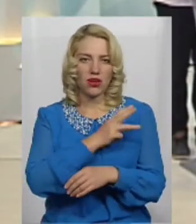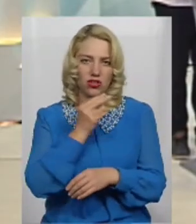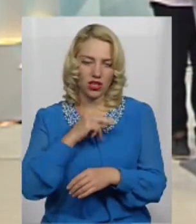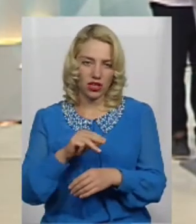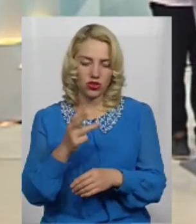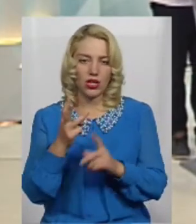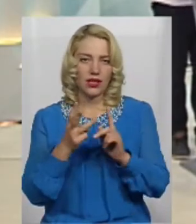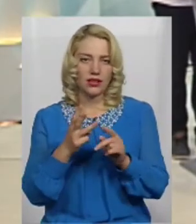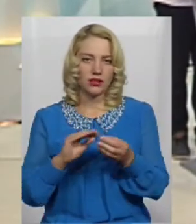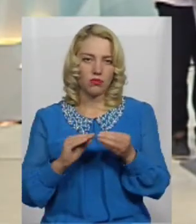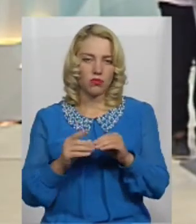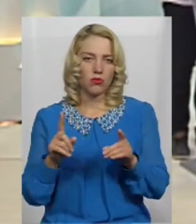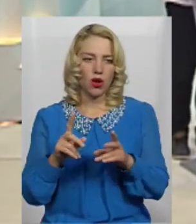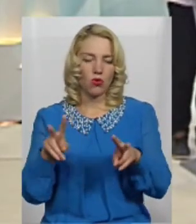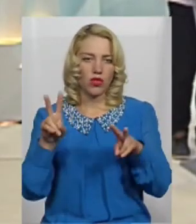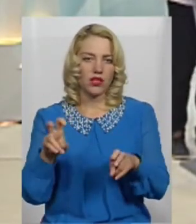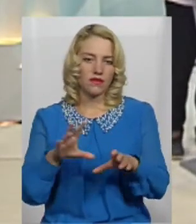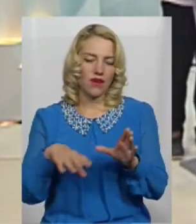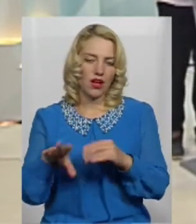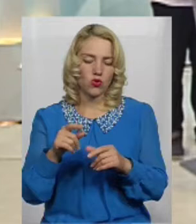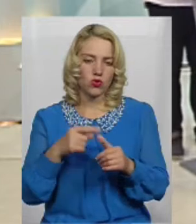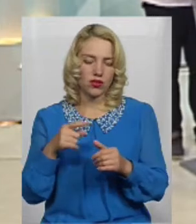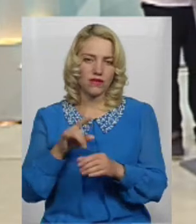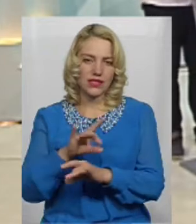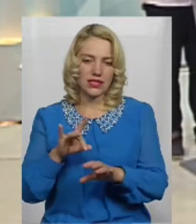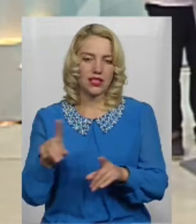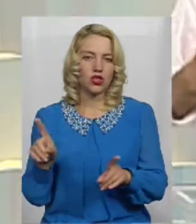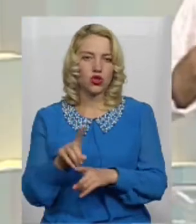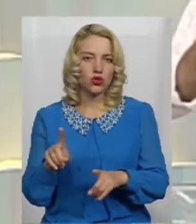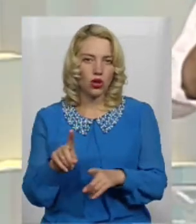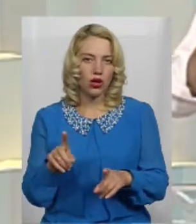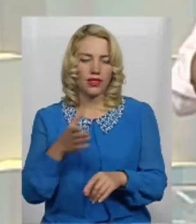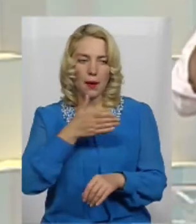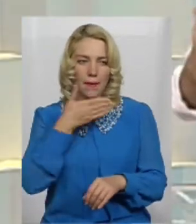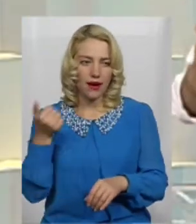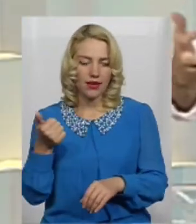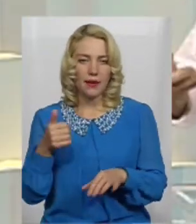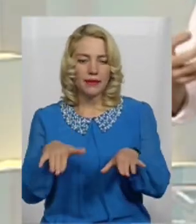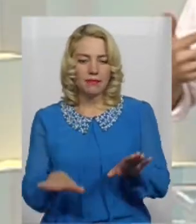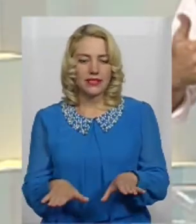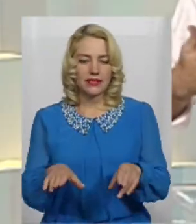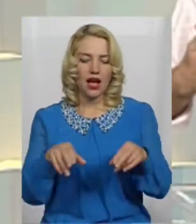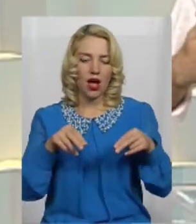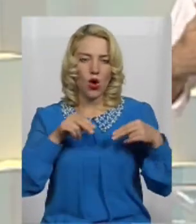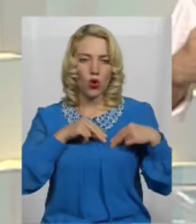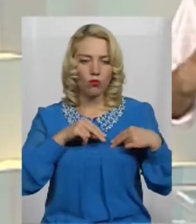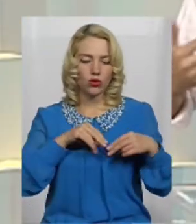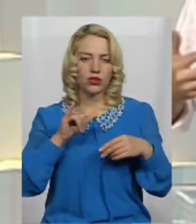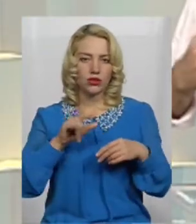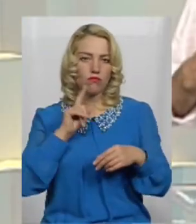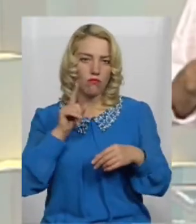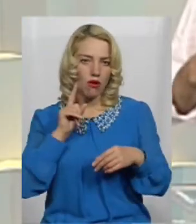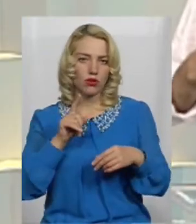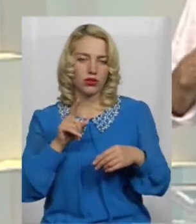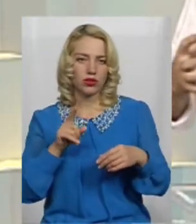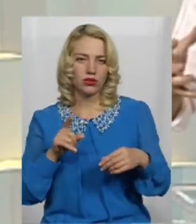третя проблема, яку всі називають, яку підтверджує статистика, те, що немає місця роботи і молодь достатньо